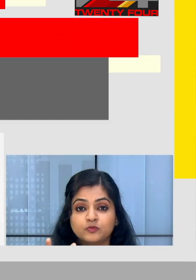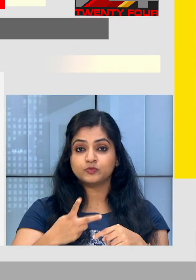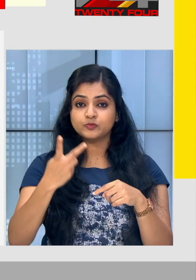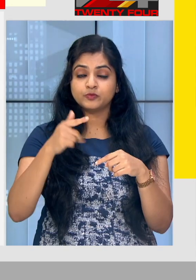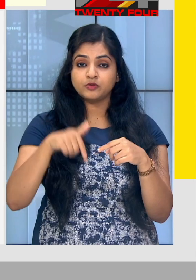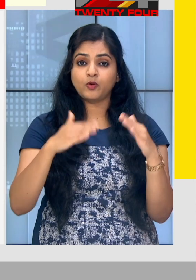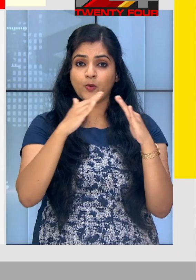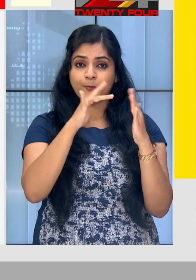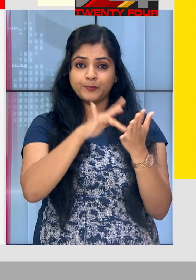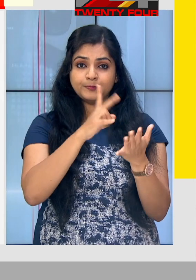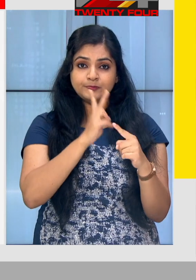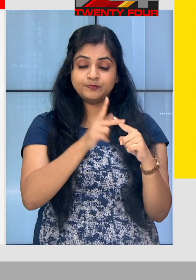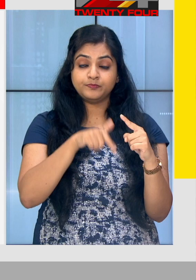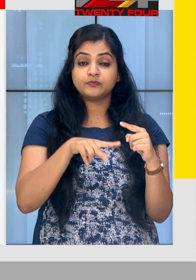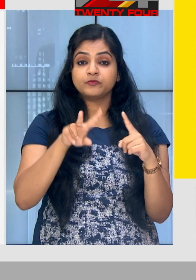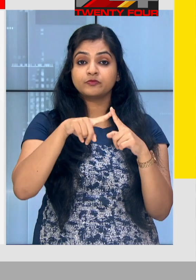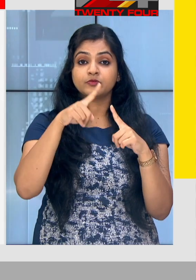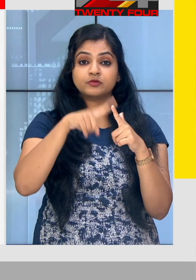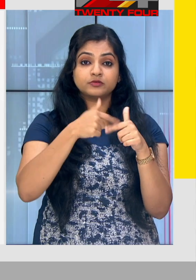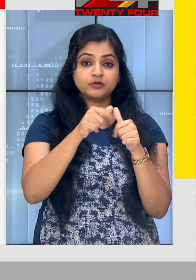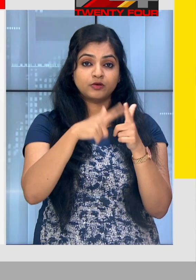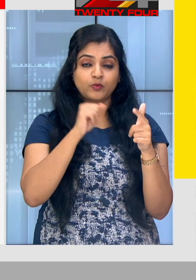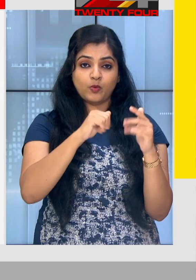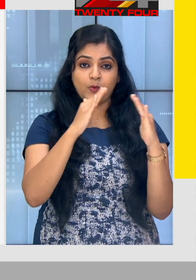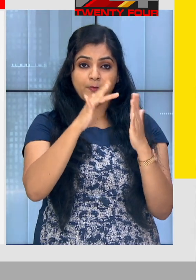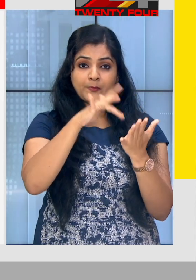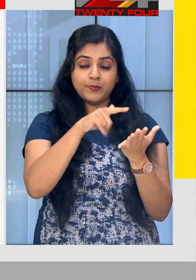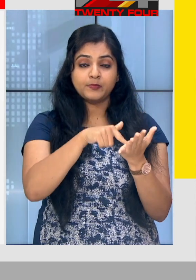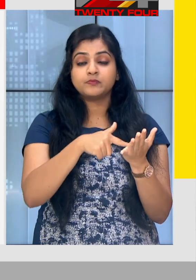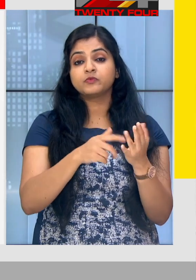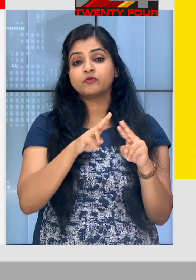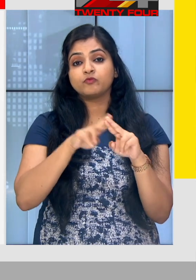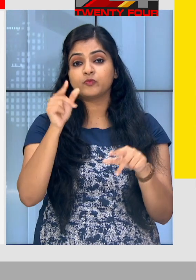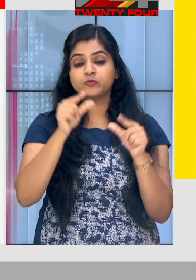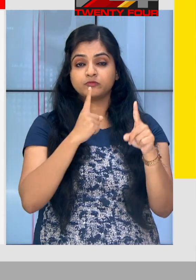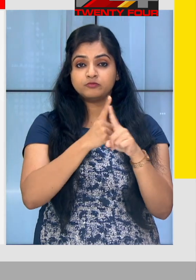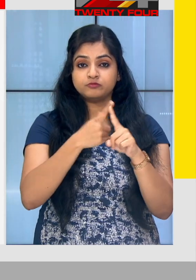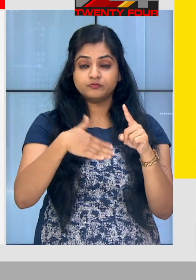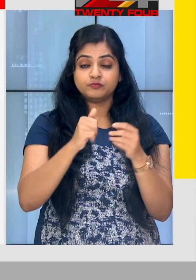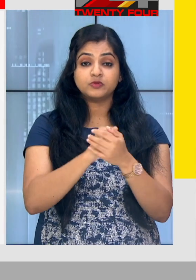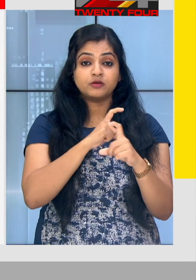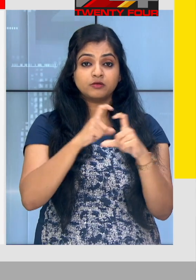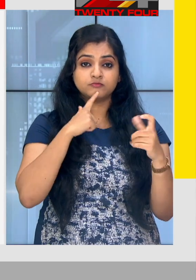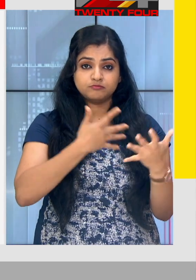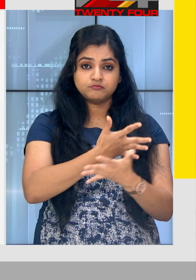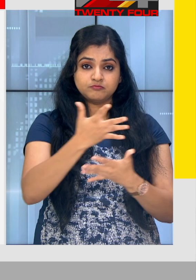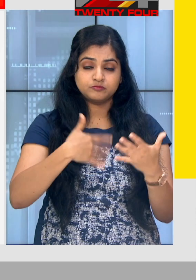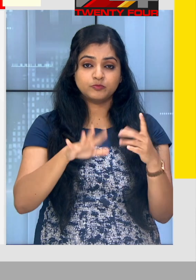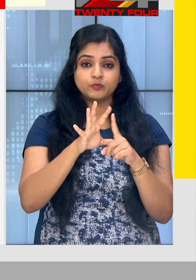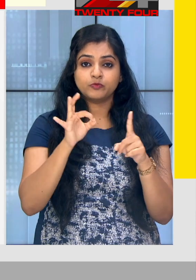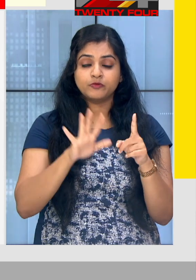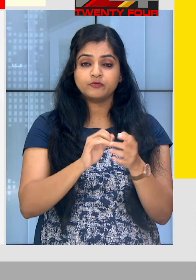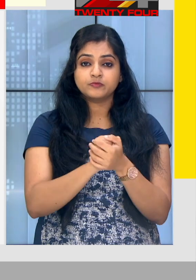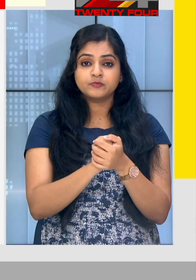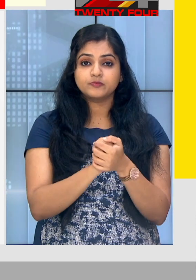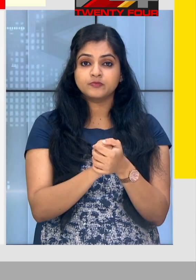അതായത് നമ്മളിപ്പോൾ ഉള്ളത് വിജയുടെ പനയൂരിലെ വീടിന് മുൻപിലാണ്, ഈ വീട്ടിൽ വെച്ച് മുഴുവൻ ആളുകളെയും കാണും. വിശദമായ ചർച്ച തന്നെ നടത്തുന്നുണ്ട് എല്ലാ അർത്ഥത്തിലും.